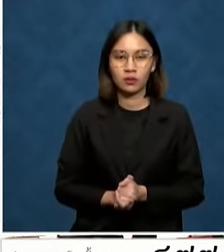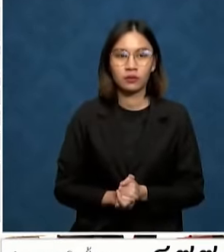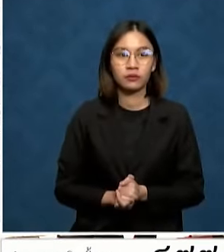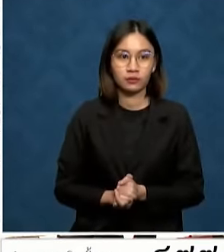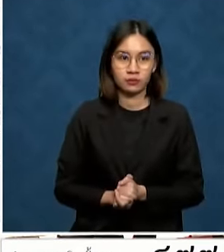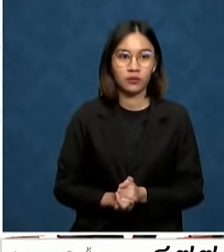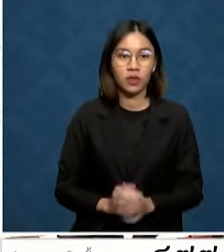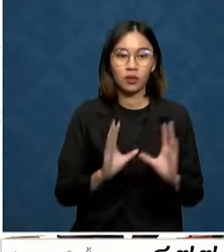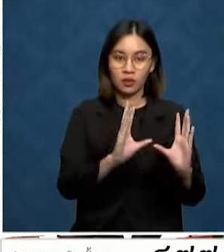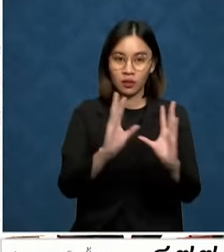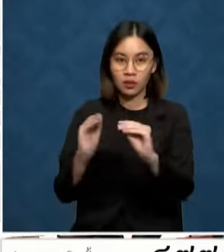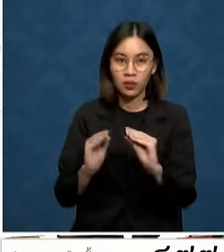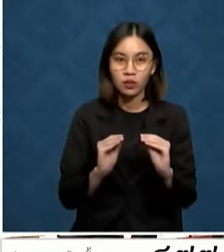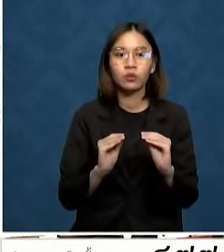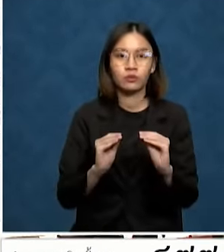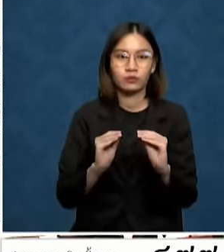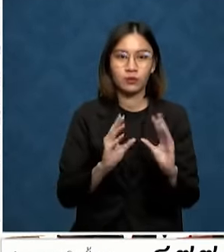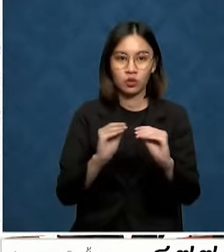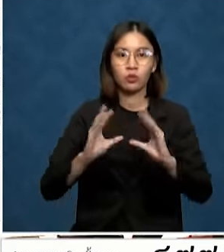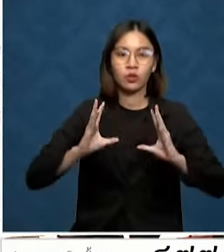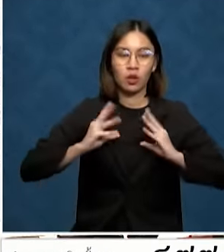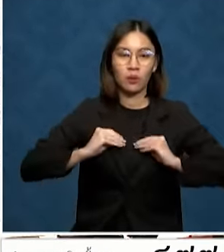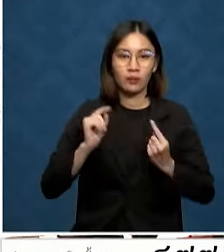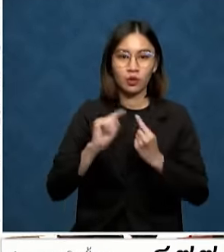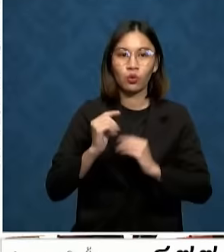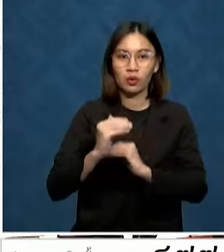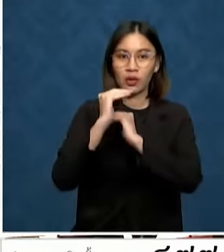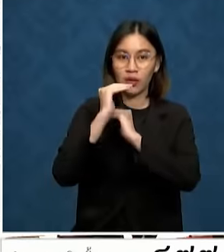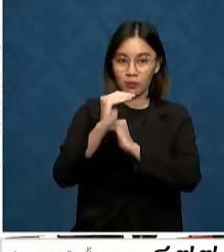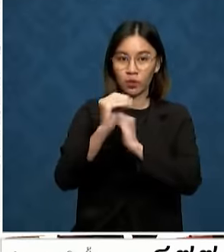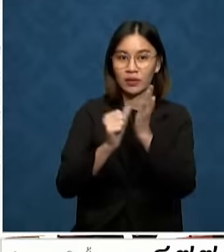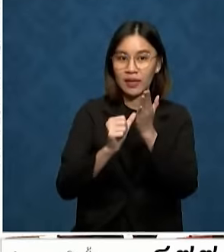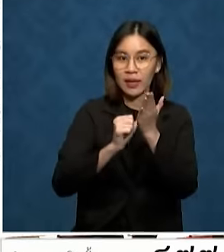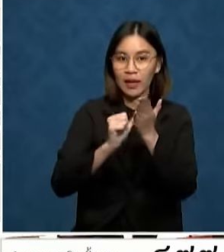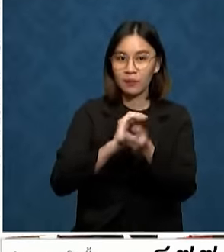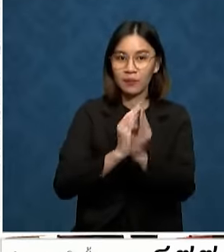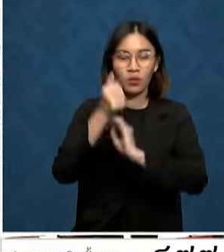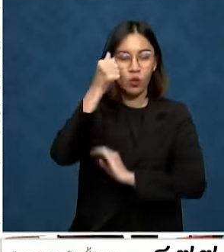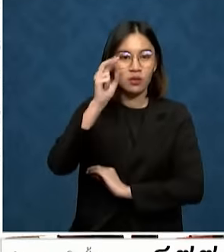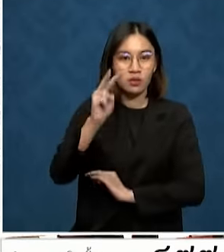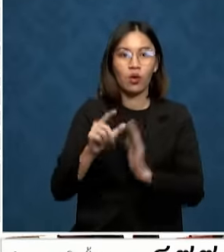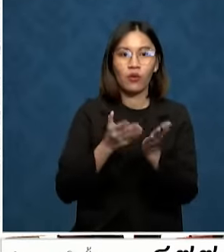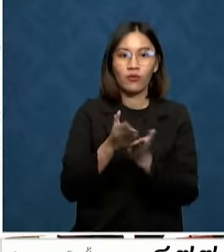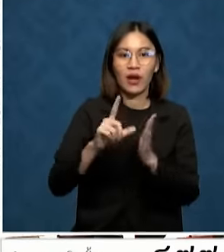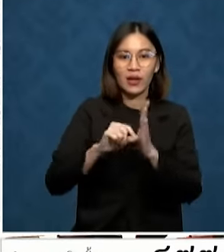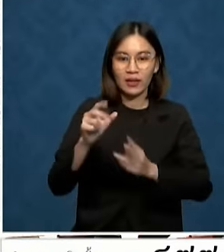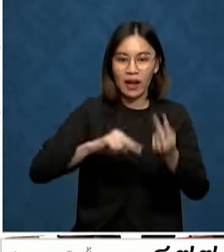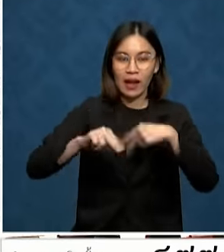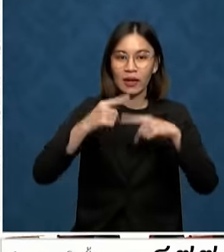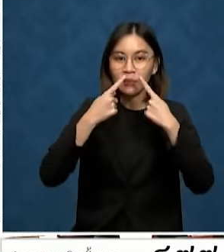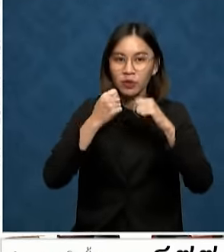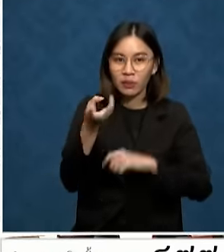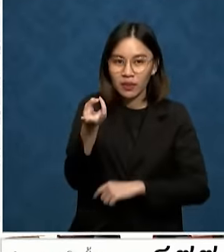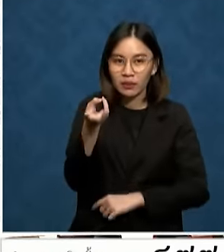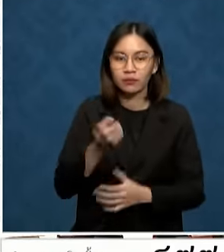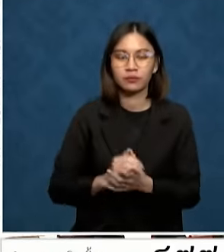ครัแตถอว่าทประชุมรับเห็ด้วยนะครักับการกำหนดการประยะต 2 วนนะครัเด๋วผมให้ทางฝ่ายเลยค่ะหาคำตบขทรฐบษักครู่